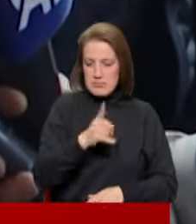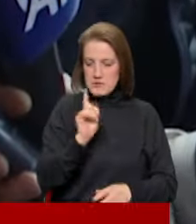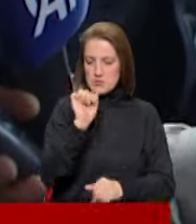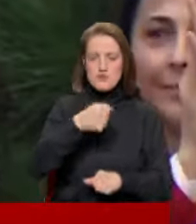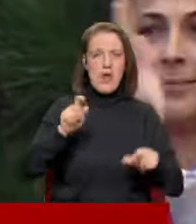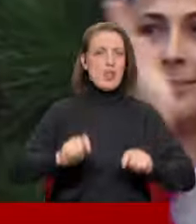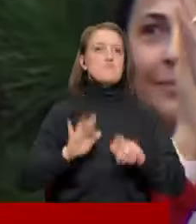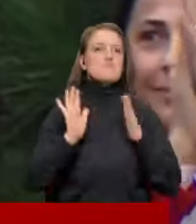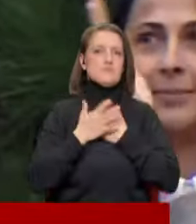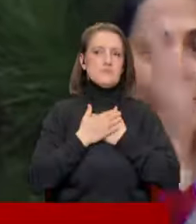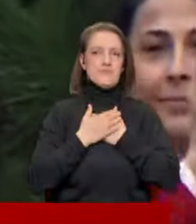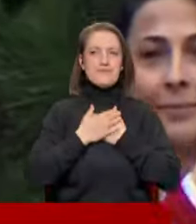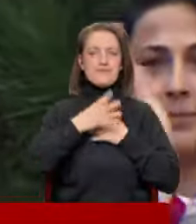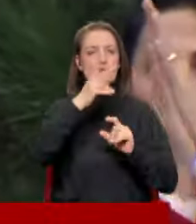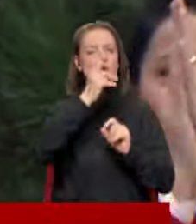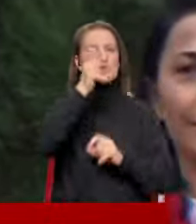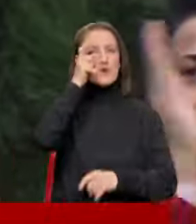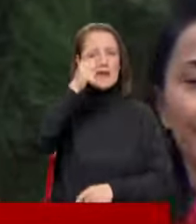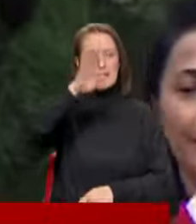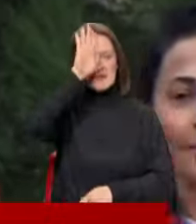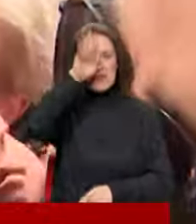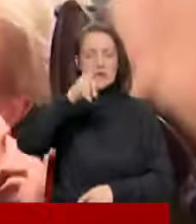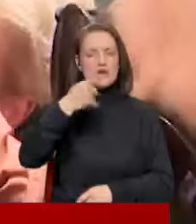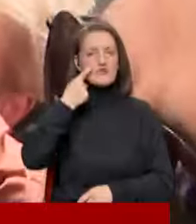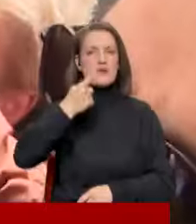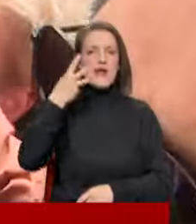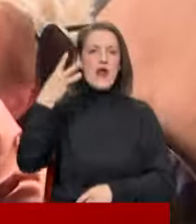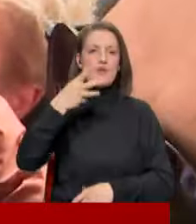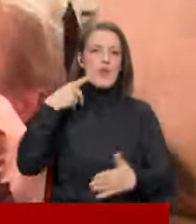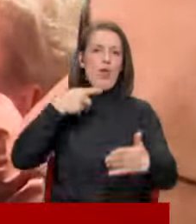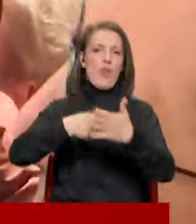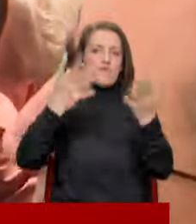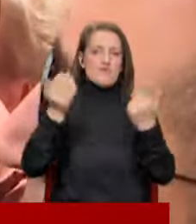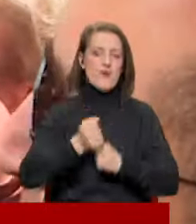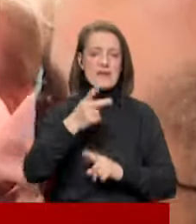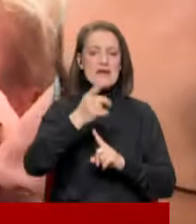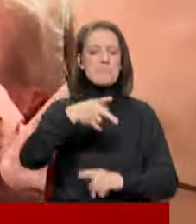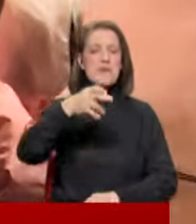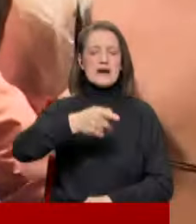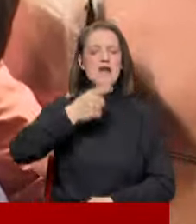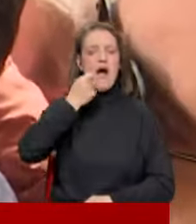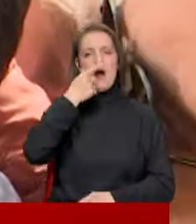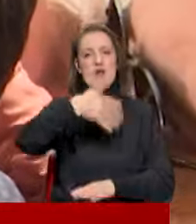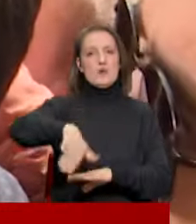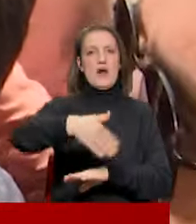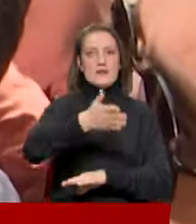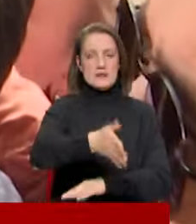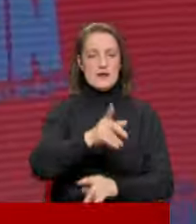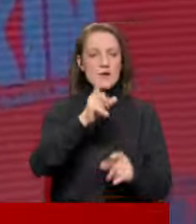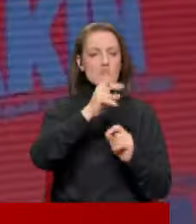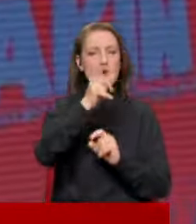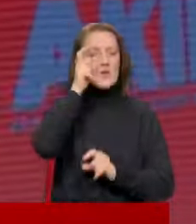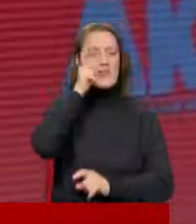düşmanım yok Cumhurbaşkanı Erdoğan hedef aldı iyi parti lideri Akşener ise Başkent sokakları Özgür özel'e yanıt